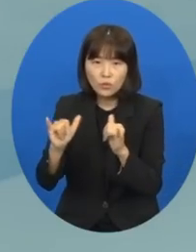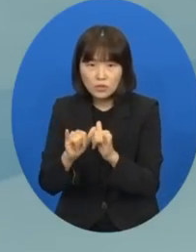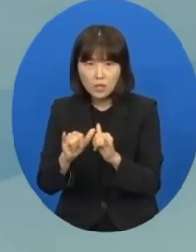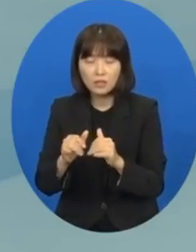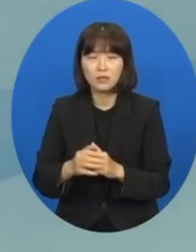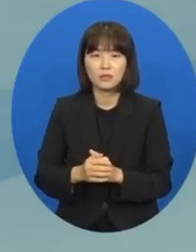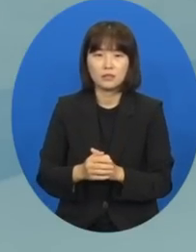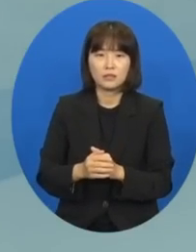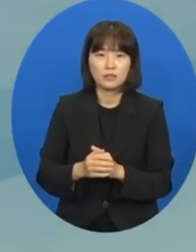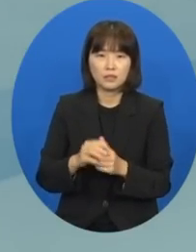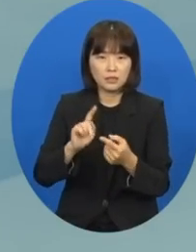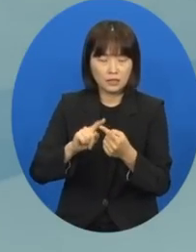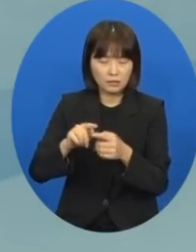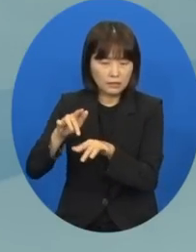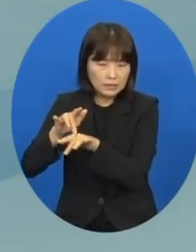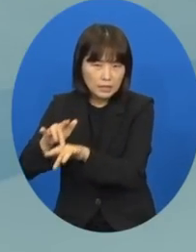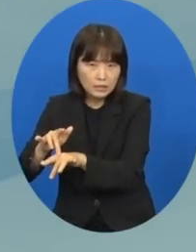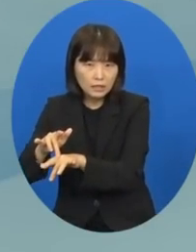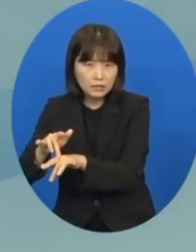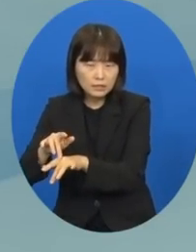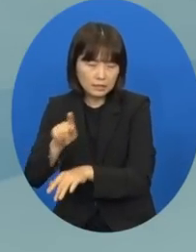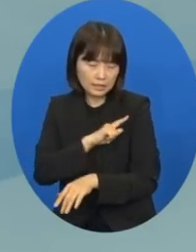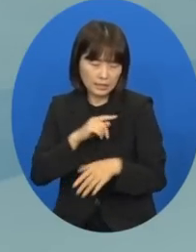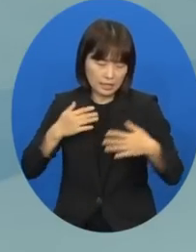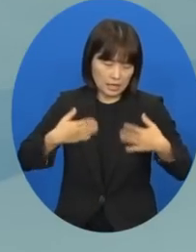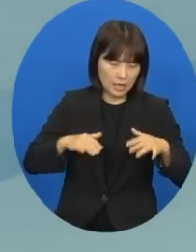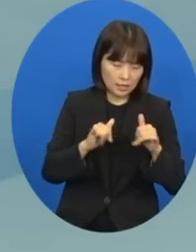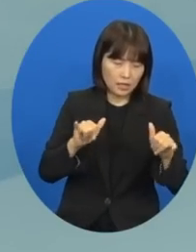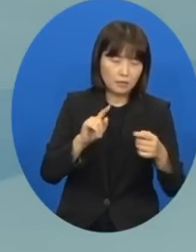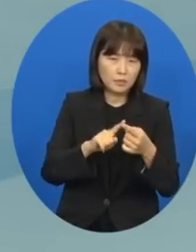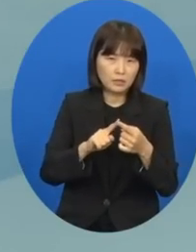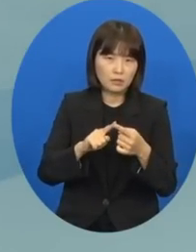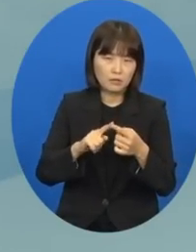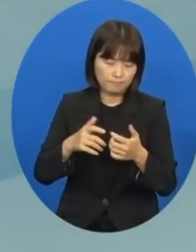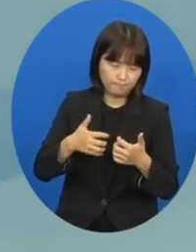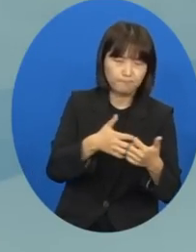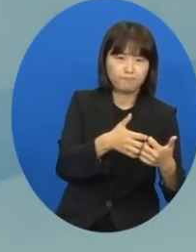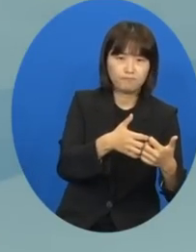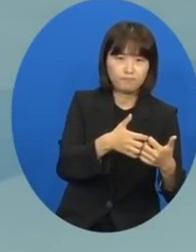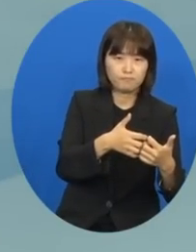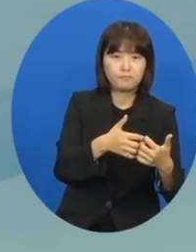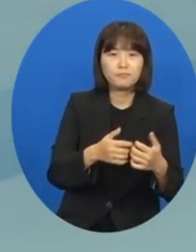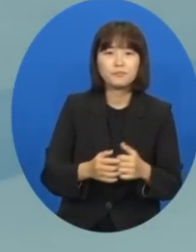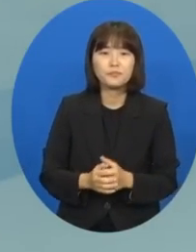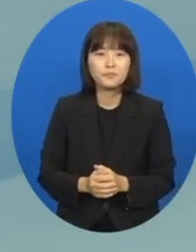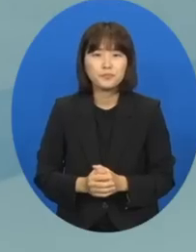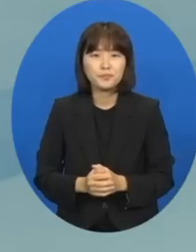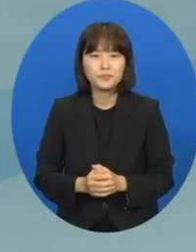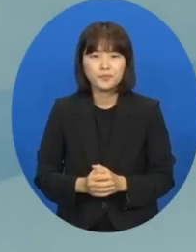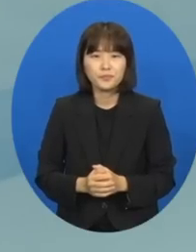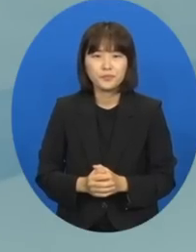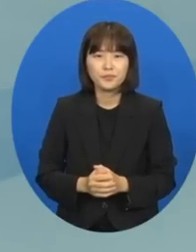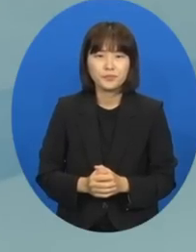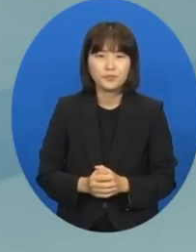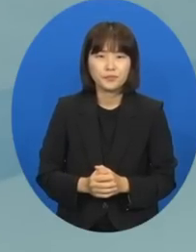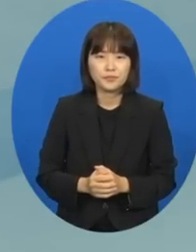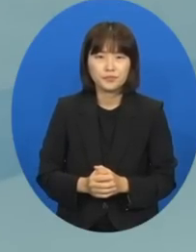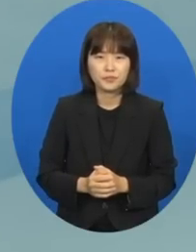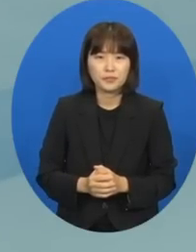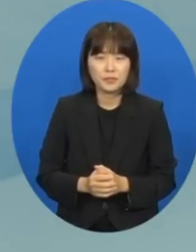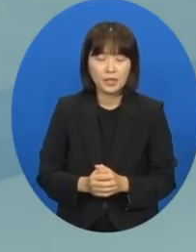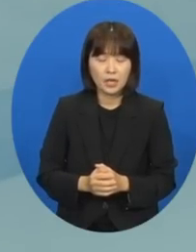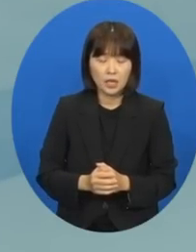공격하지만 동시에 가장 약한 사람을 공격합니다. 그래서 그 틈을 만들고 비집고 들어와서